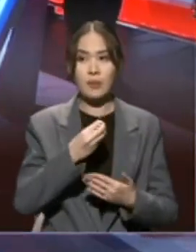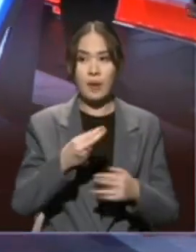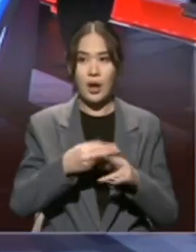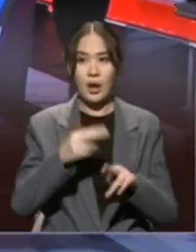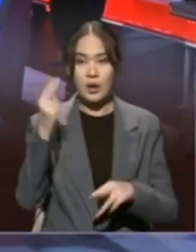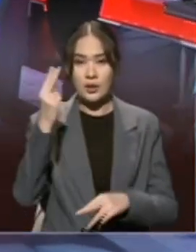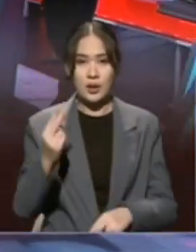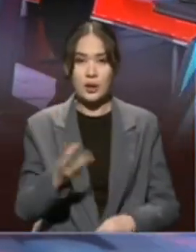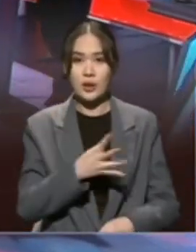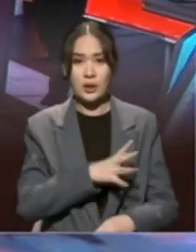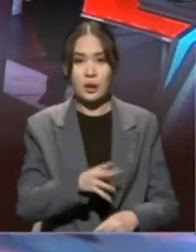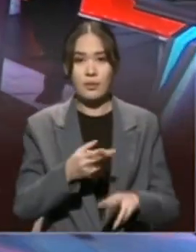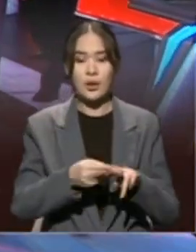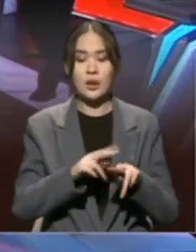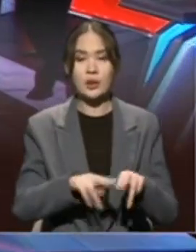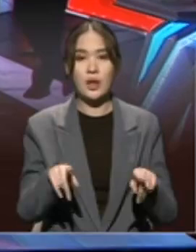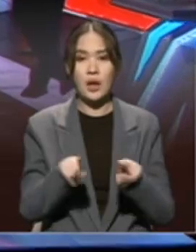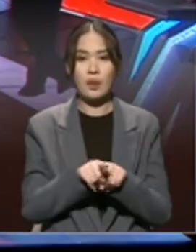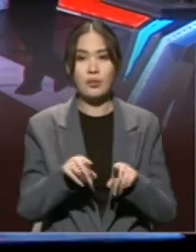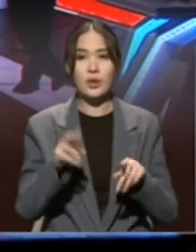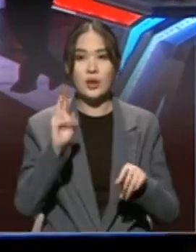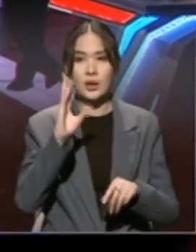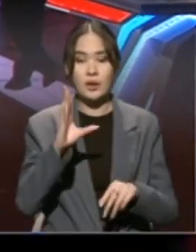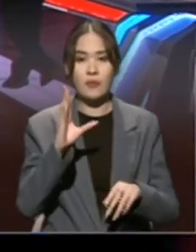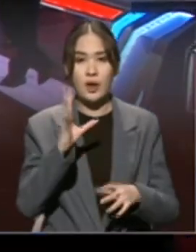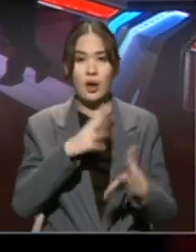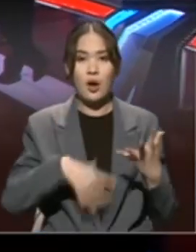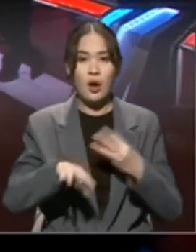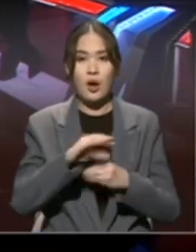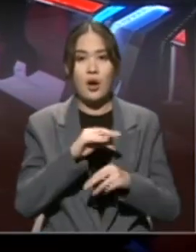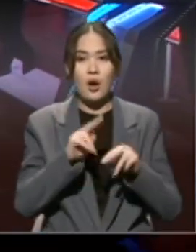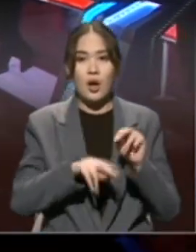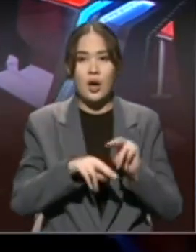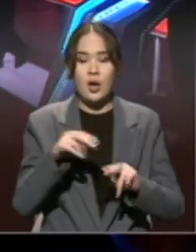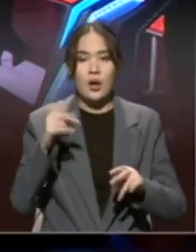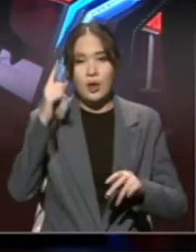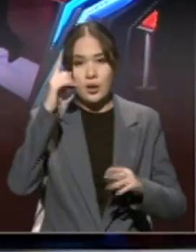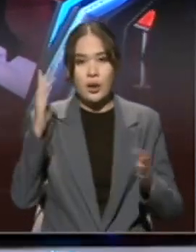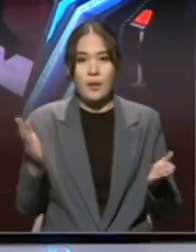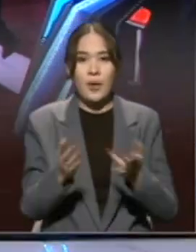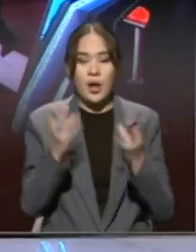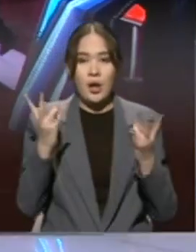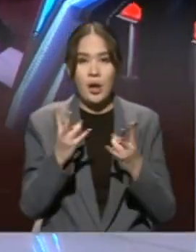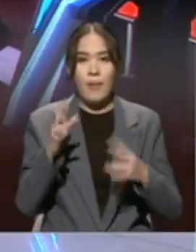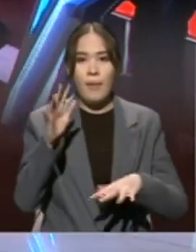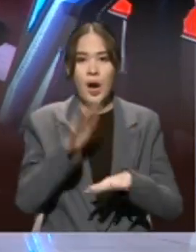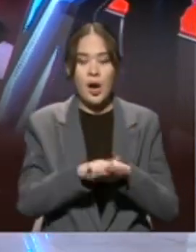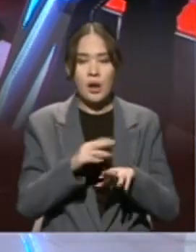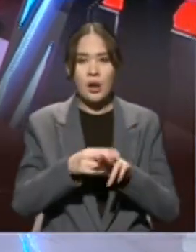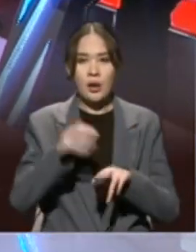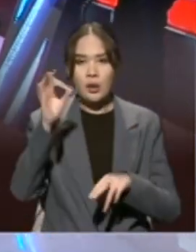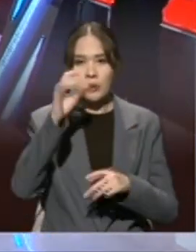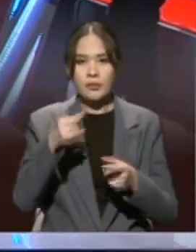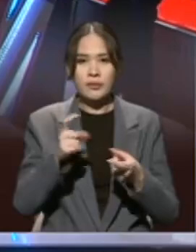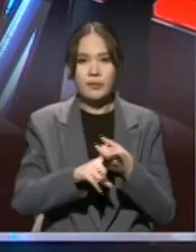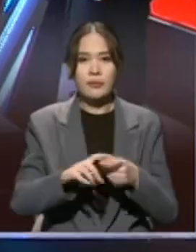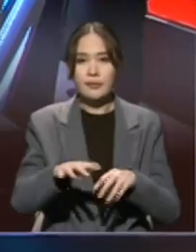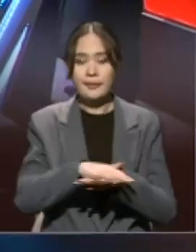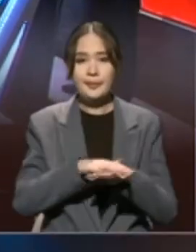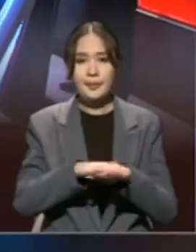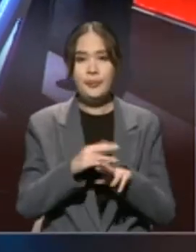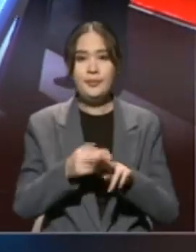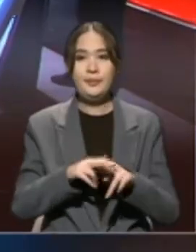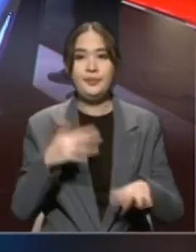қой. Енді мына тұрғын үй мәселесі келгенде де қолдау болу керек деп ойлаймын банк жақтан. Өйткені халық ала алмайды. Халықтың жағдайы жоқ.